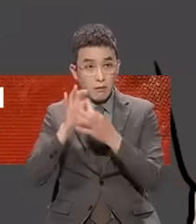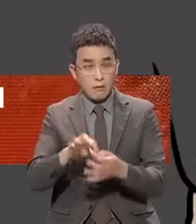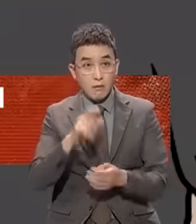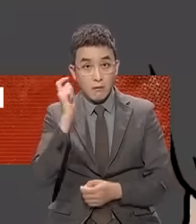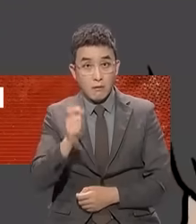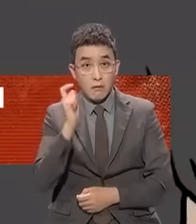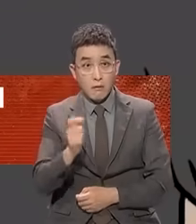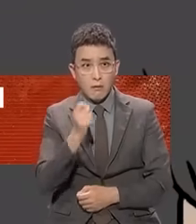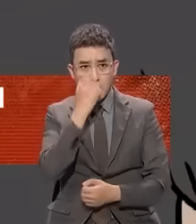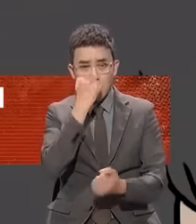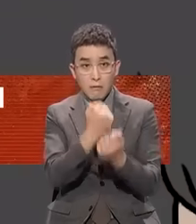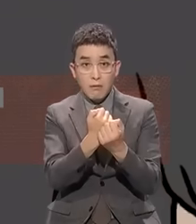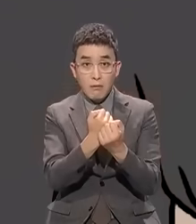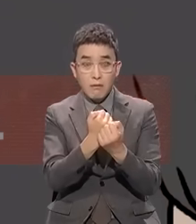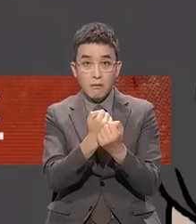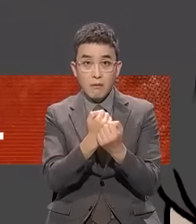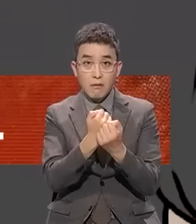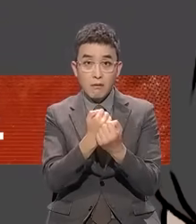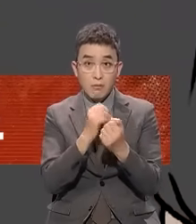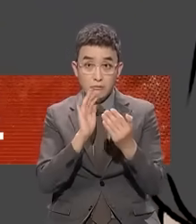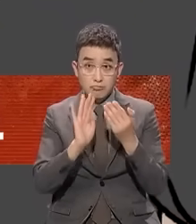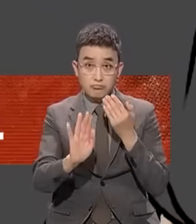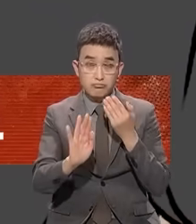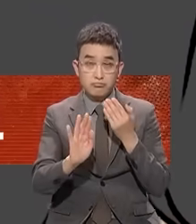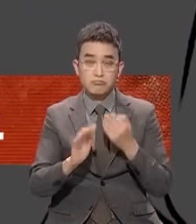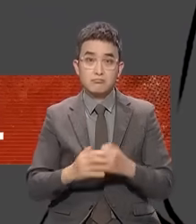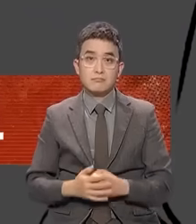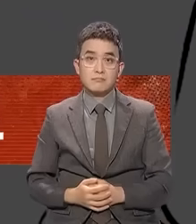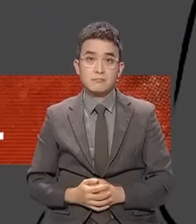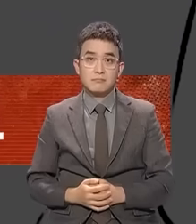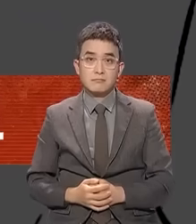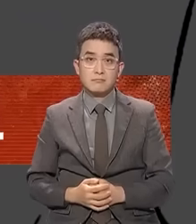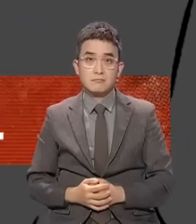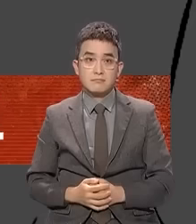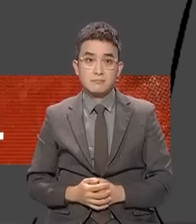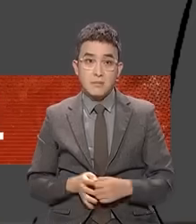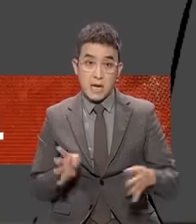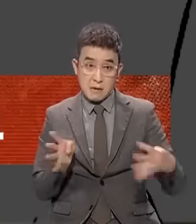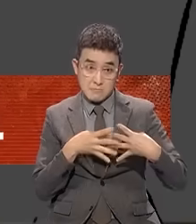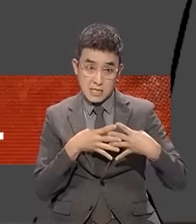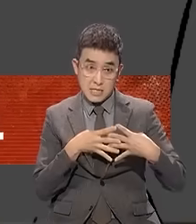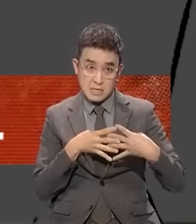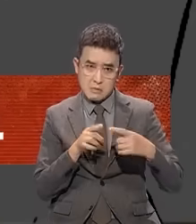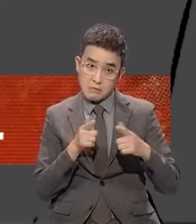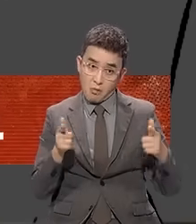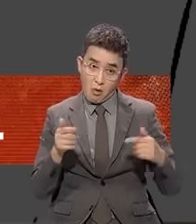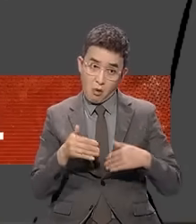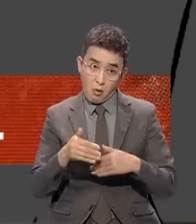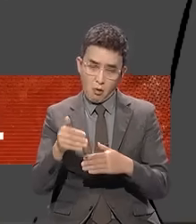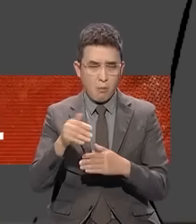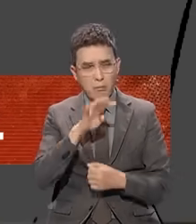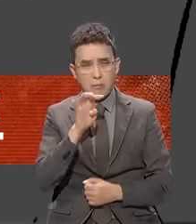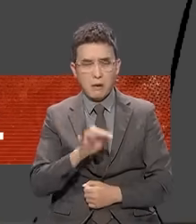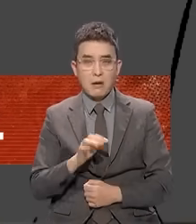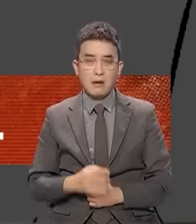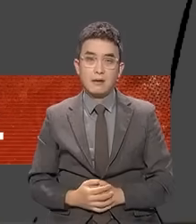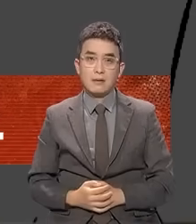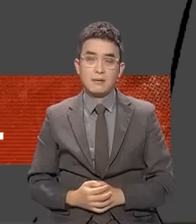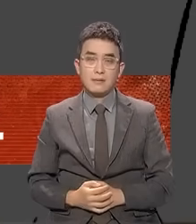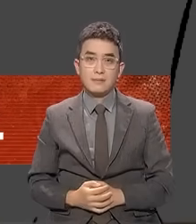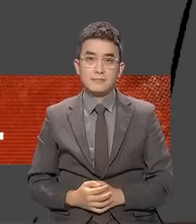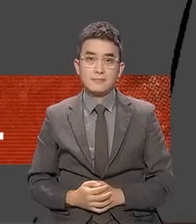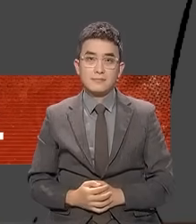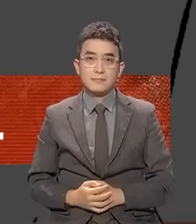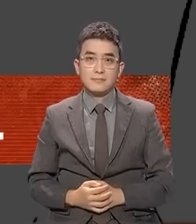거예요. 그래가지고 보니까 네 나중에 보니까 이제 뭐 합의를 할 생각이 있는지는 정확히 모르겠습니다.